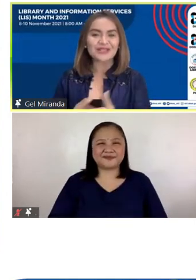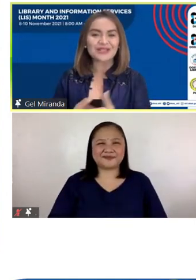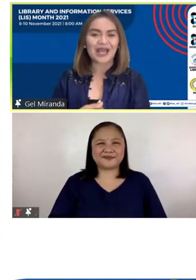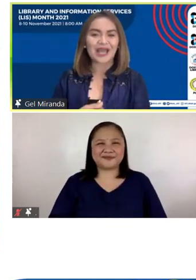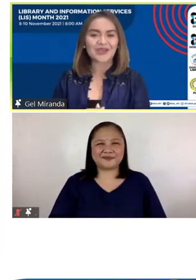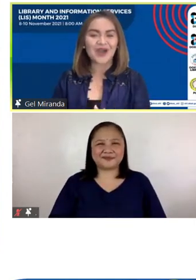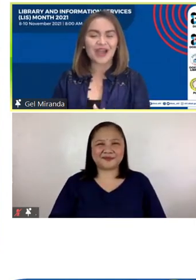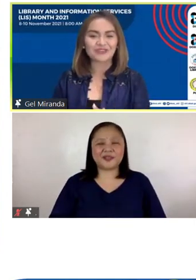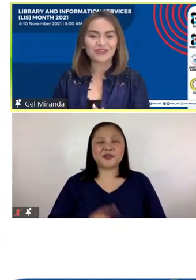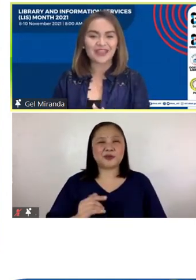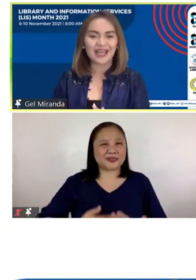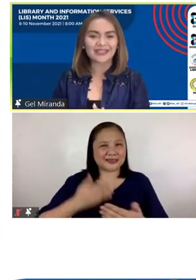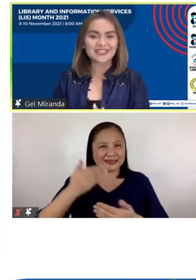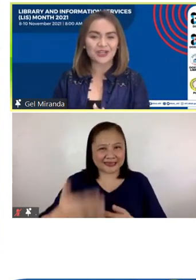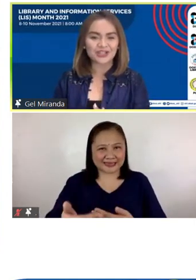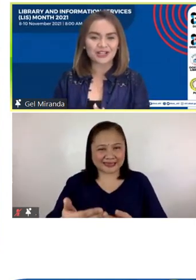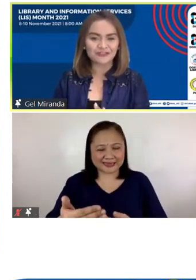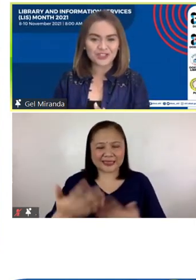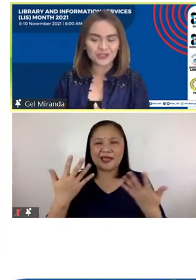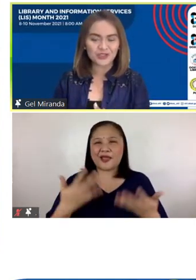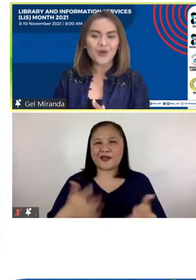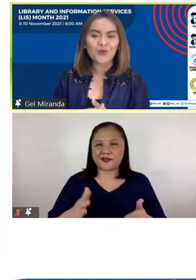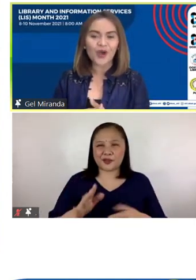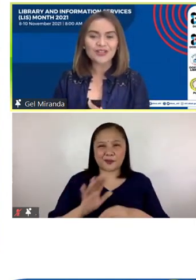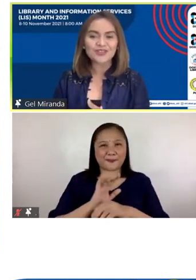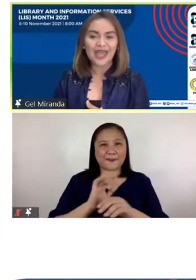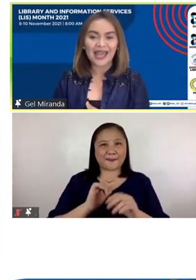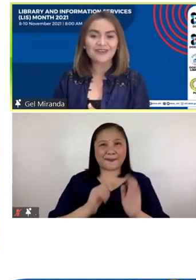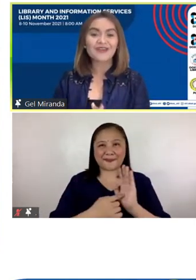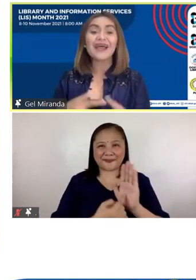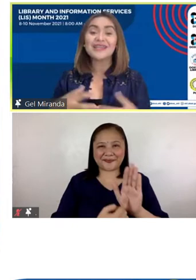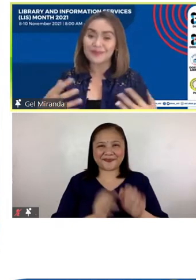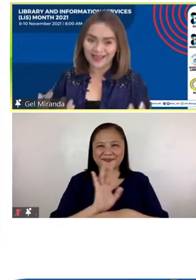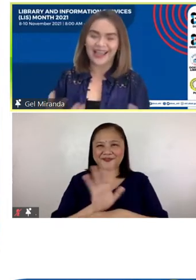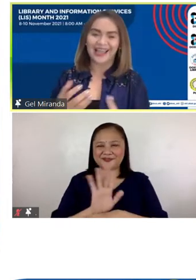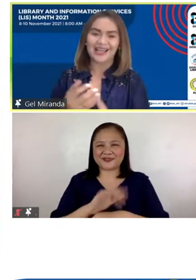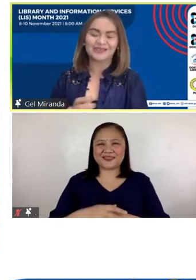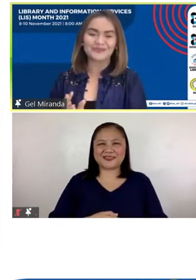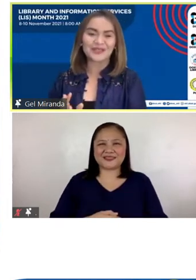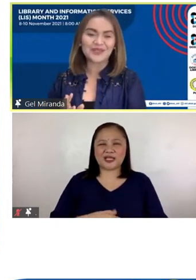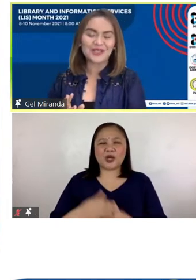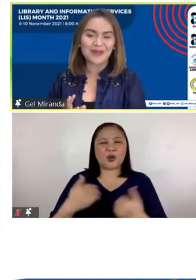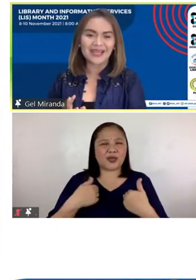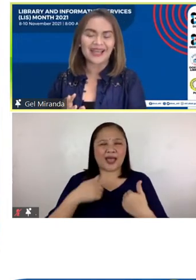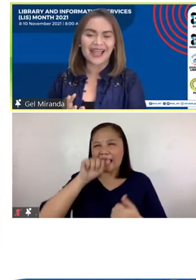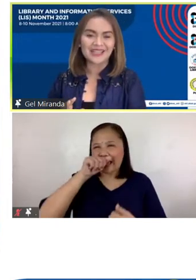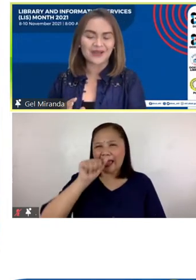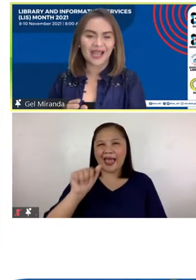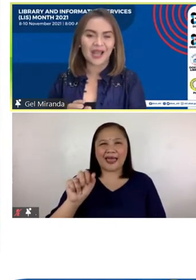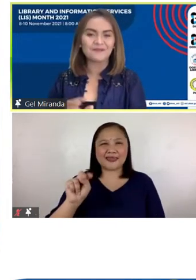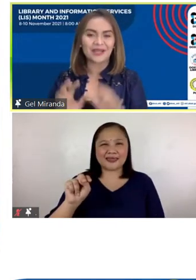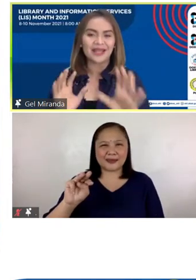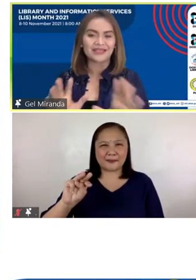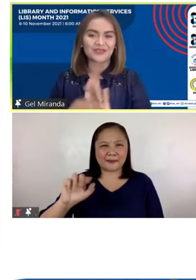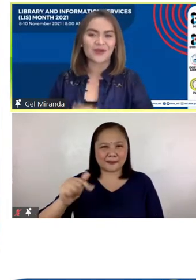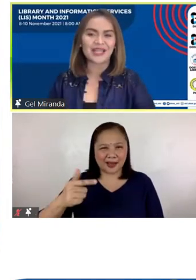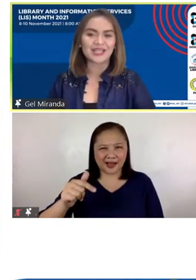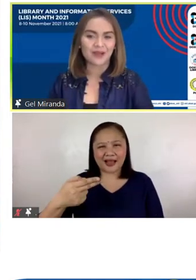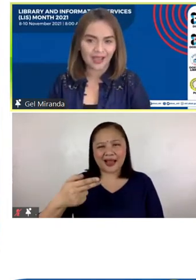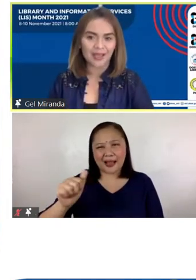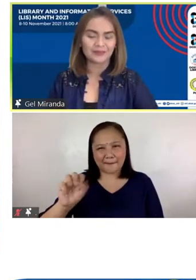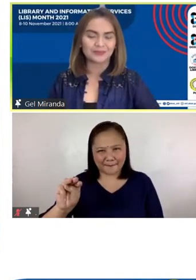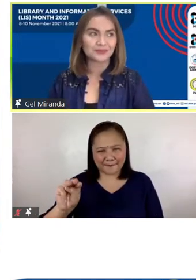mag-jump naman tayo after that special feature. We also have Animagham. Ito naman ang Animagham. Play natin